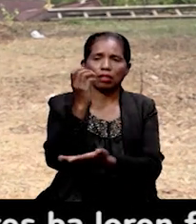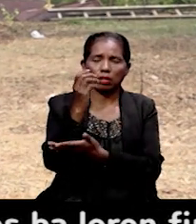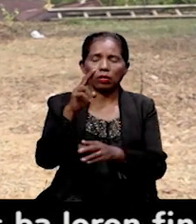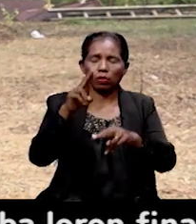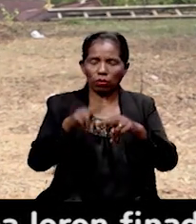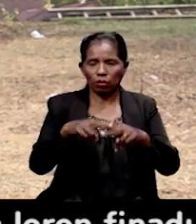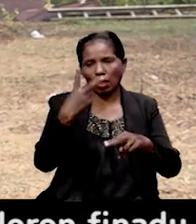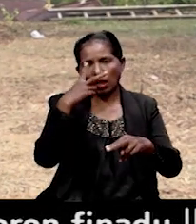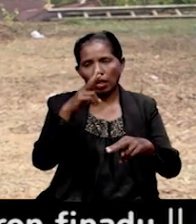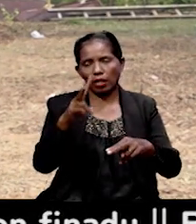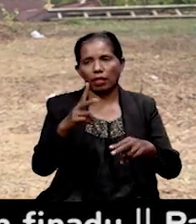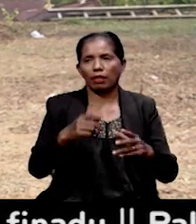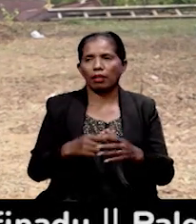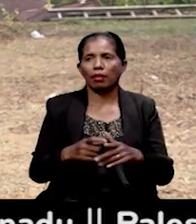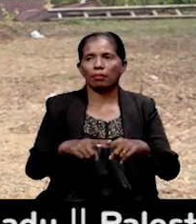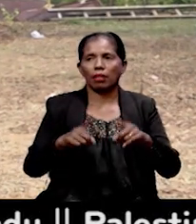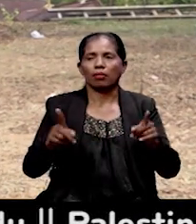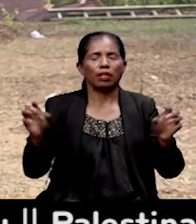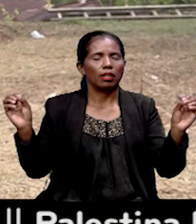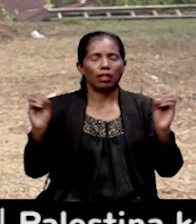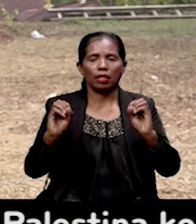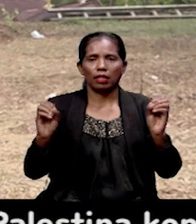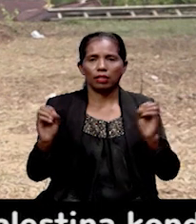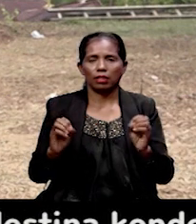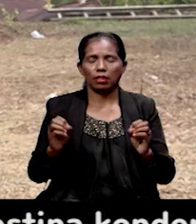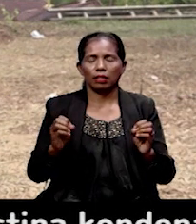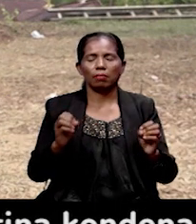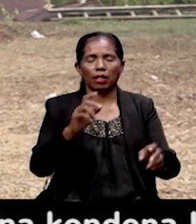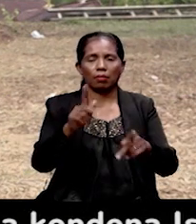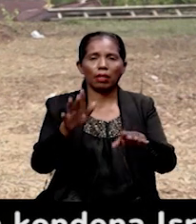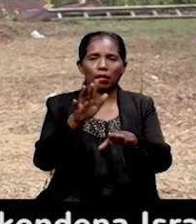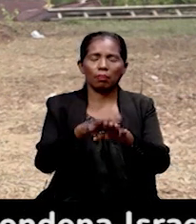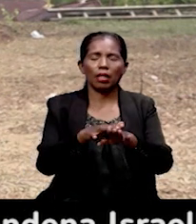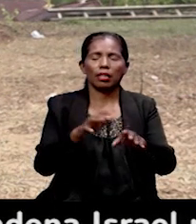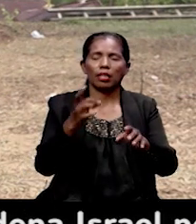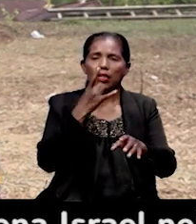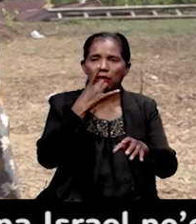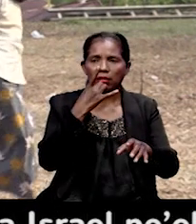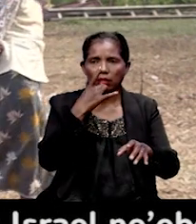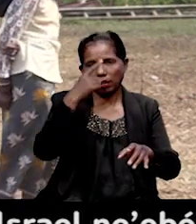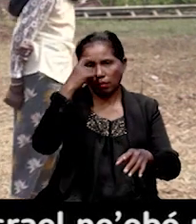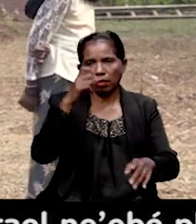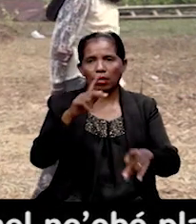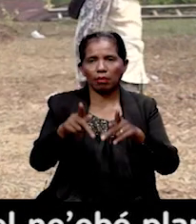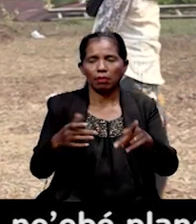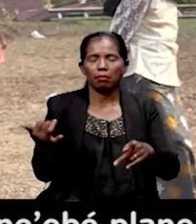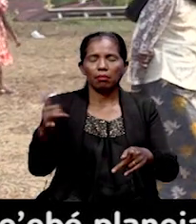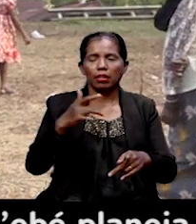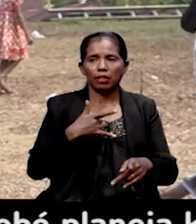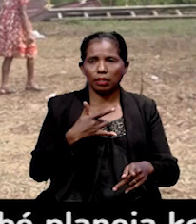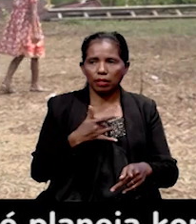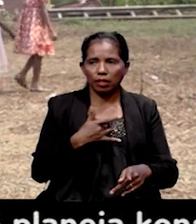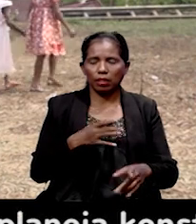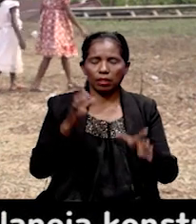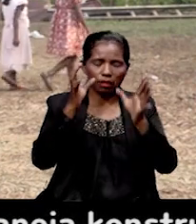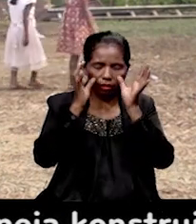rin ba eletricidade ni nian, mai bela iha koneksau ruma ba iha komunidade. Tamane maka komunidade sira mo senti.